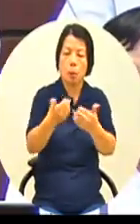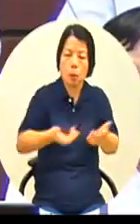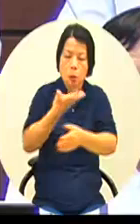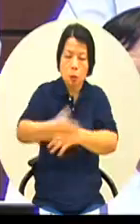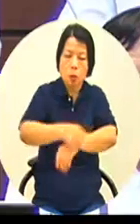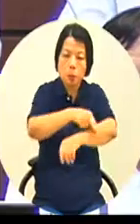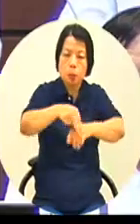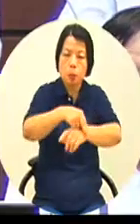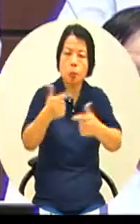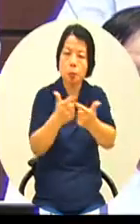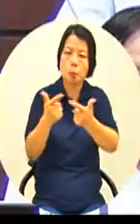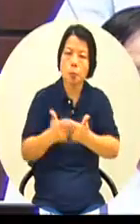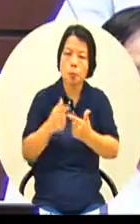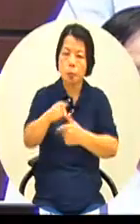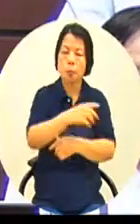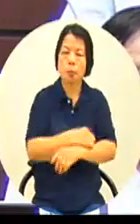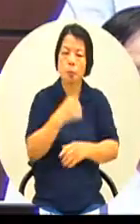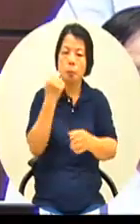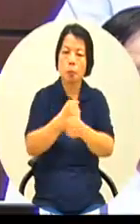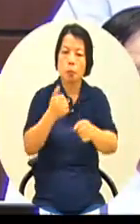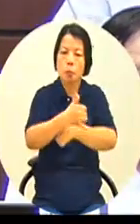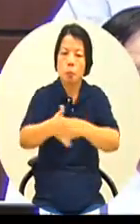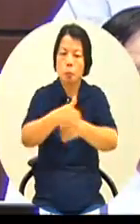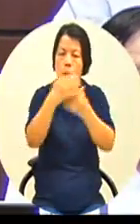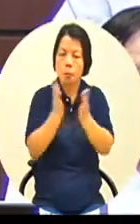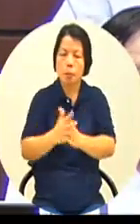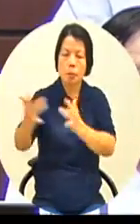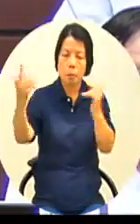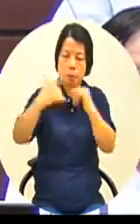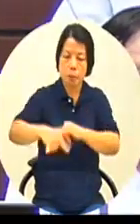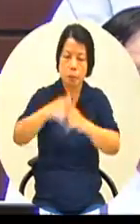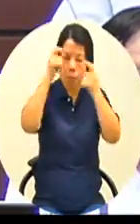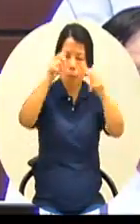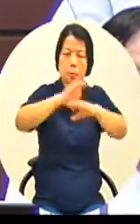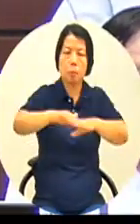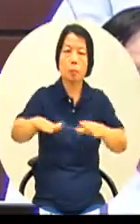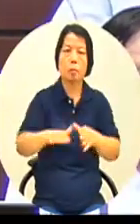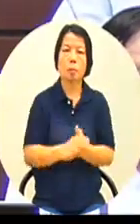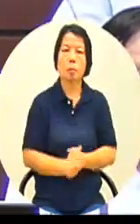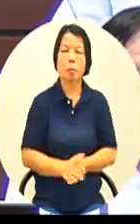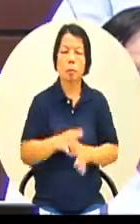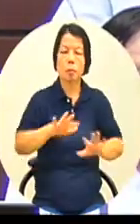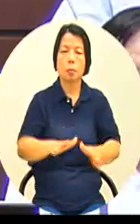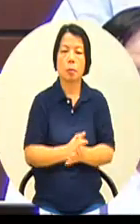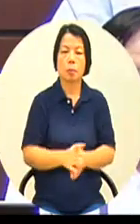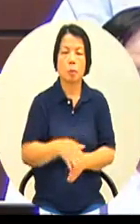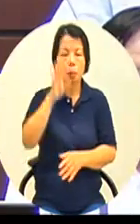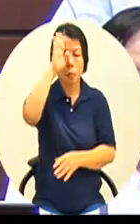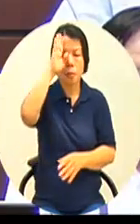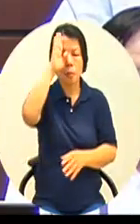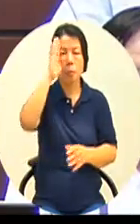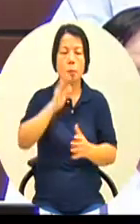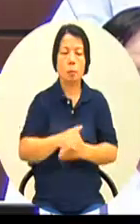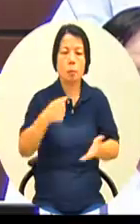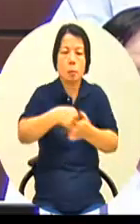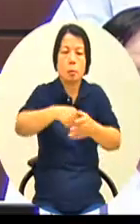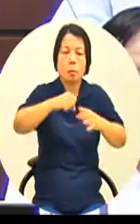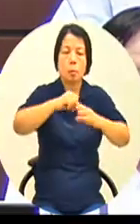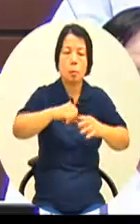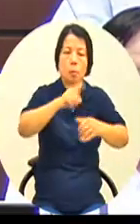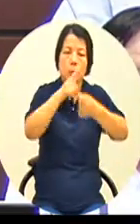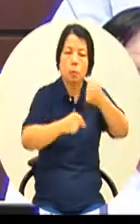的行程，因为员工旅游诶来到咱高雄，包括我们的这个胡志明市越南的这个部分，那底